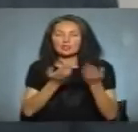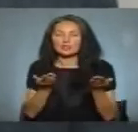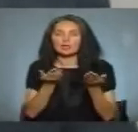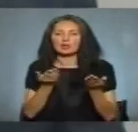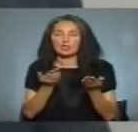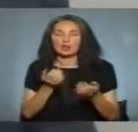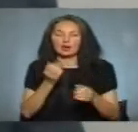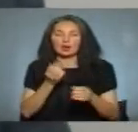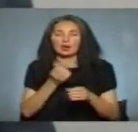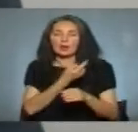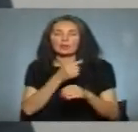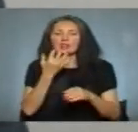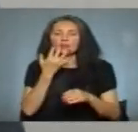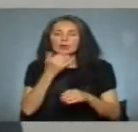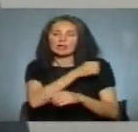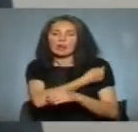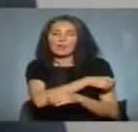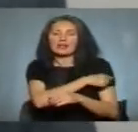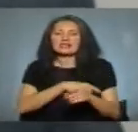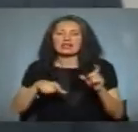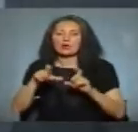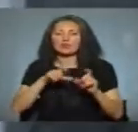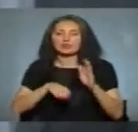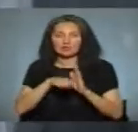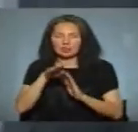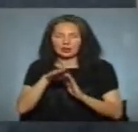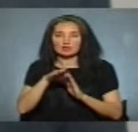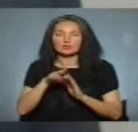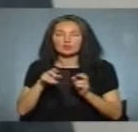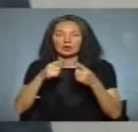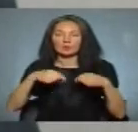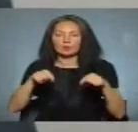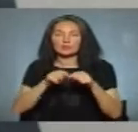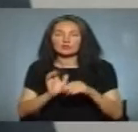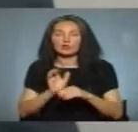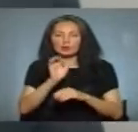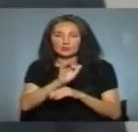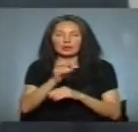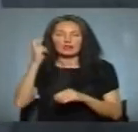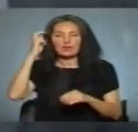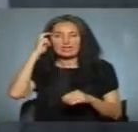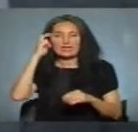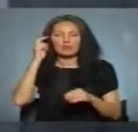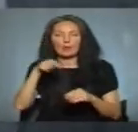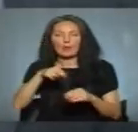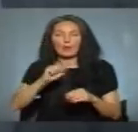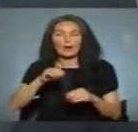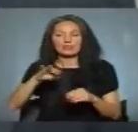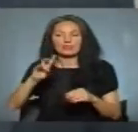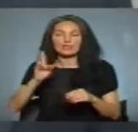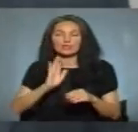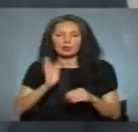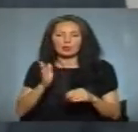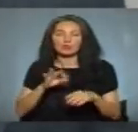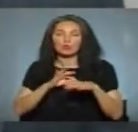Тернопільського національного медичного університету, оформлятись і відправляти Укрпатент в Київ, де буде він проходити послідуючі